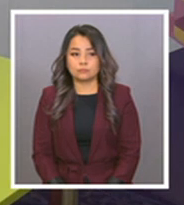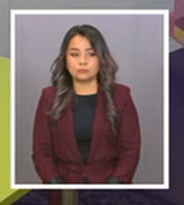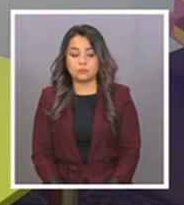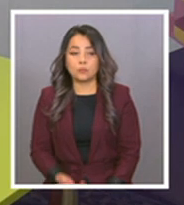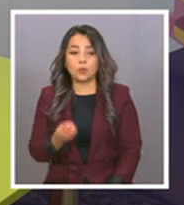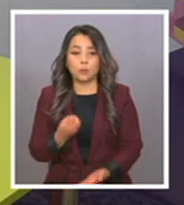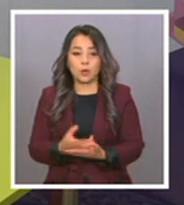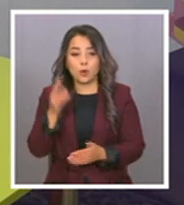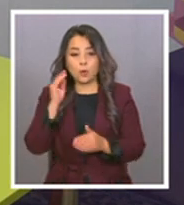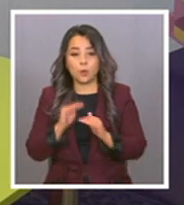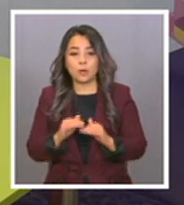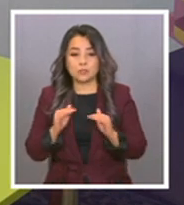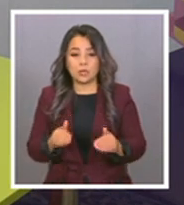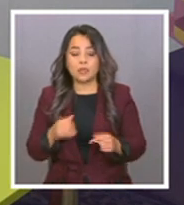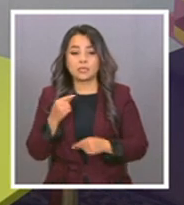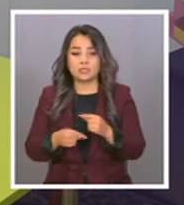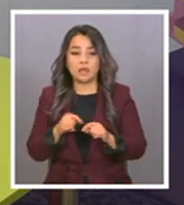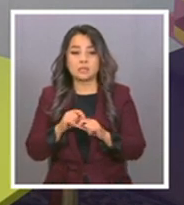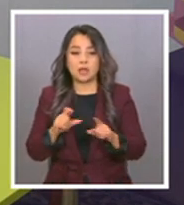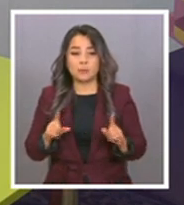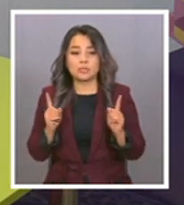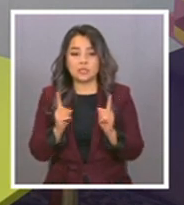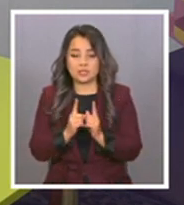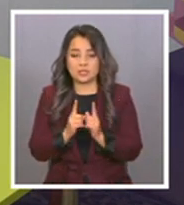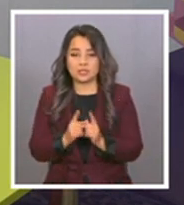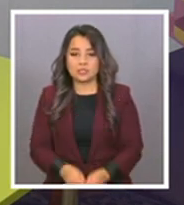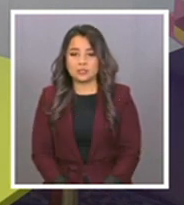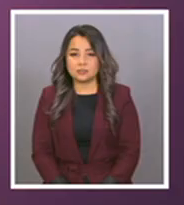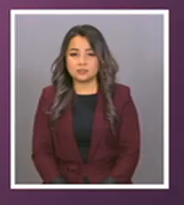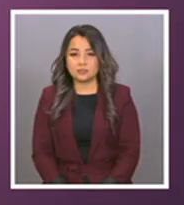Құрметті оқушылар, келесі сабаққа дейін сау болыңыздар.